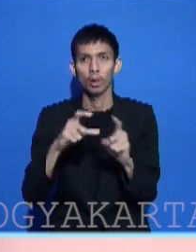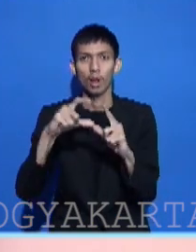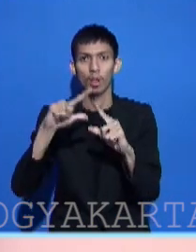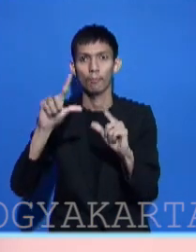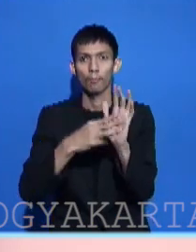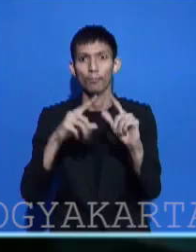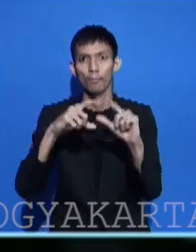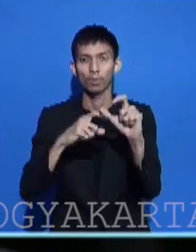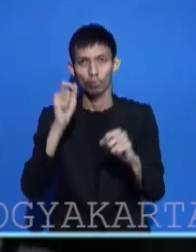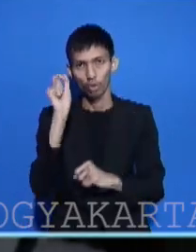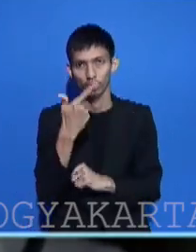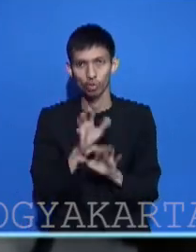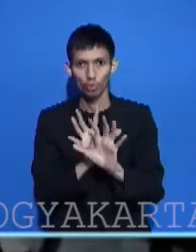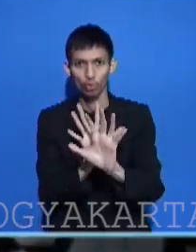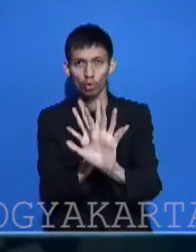ketat polisi.